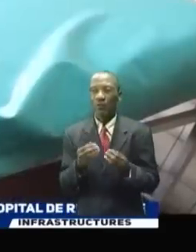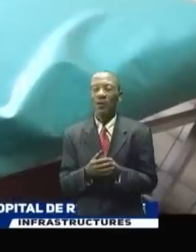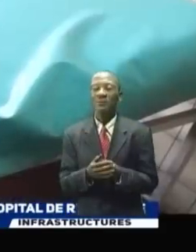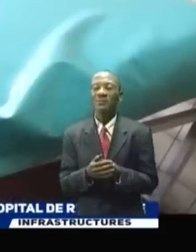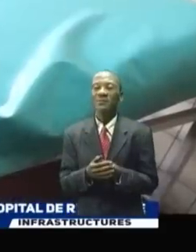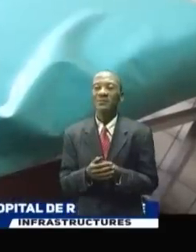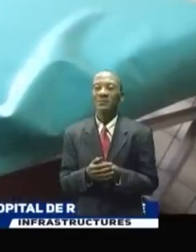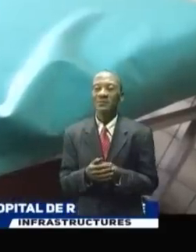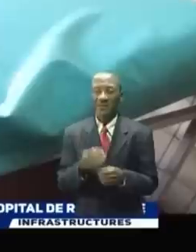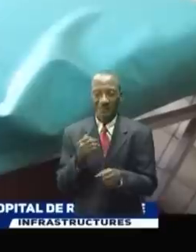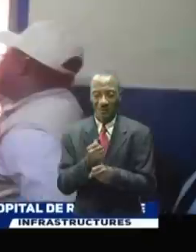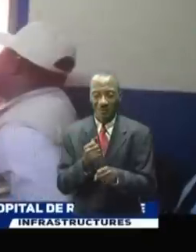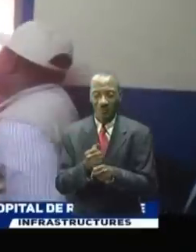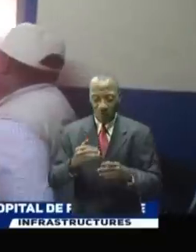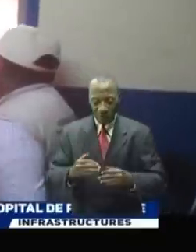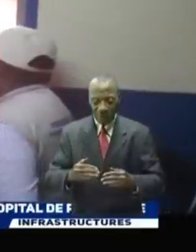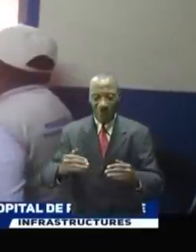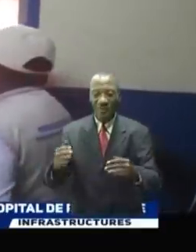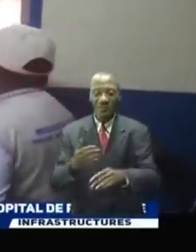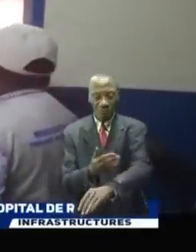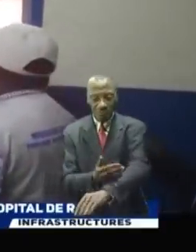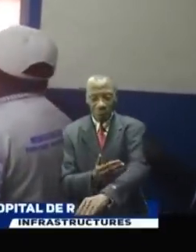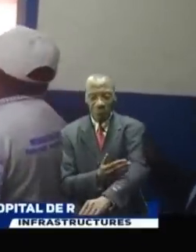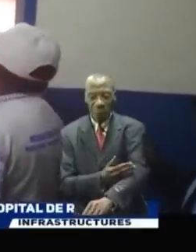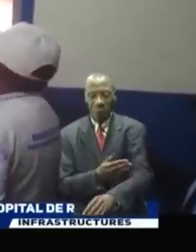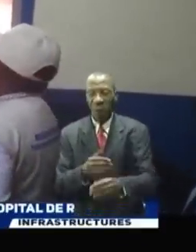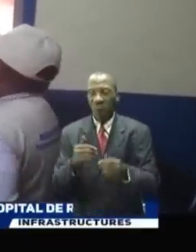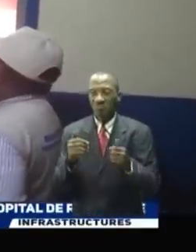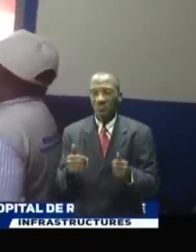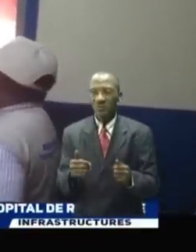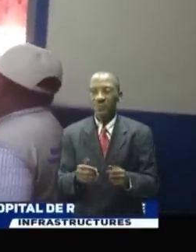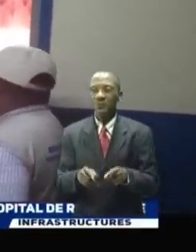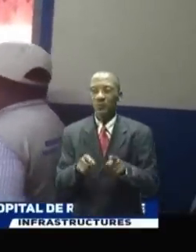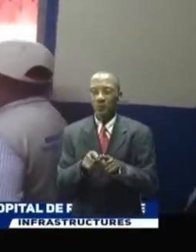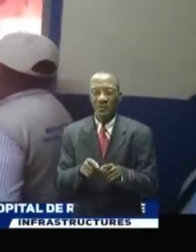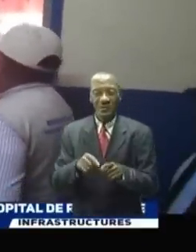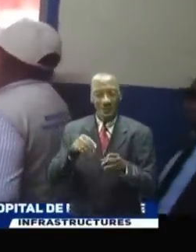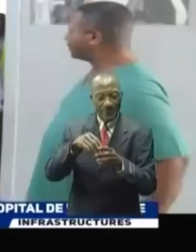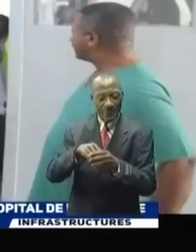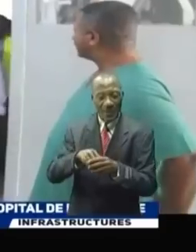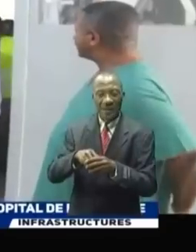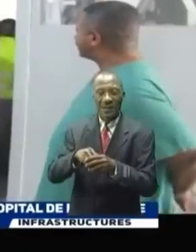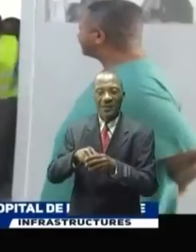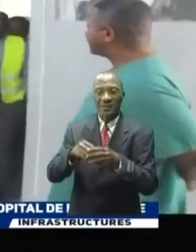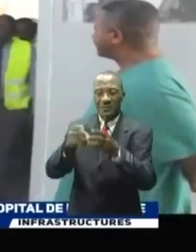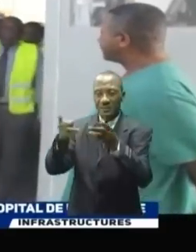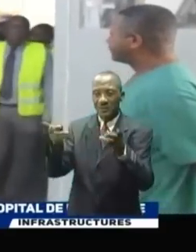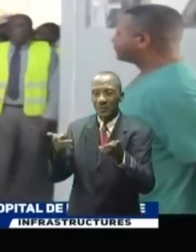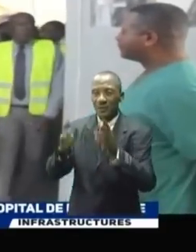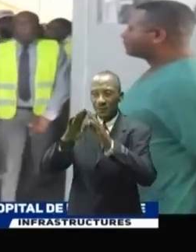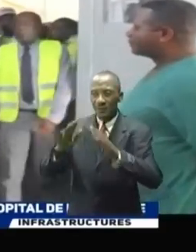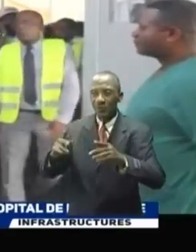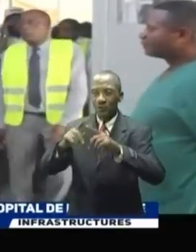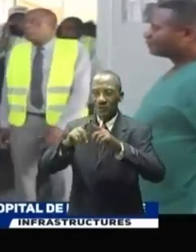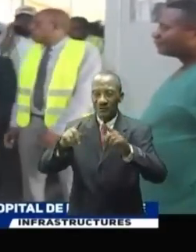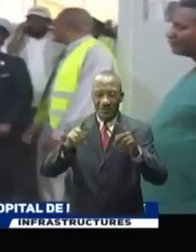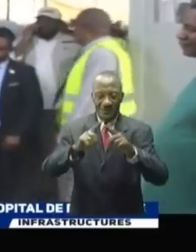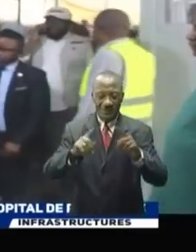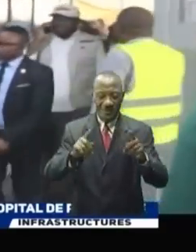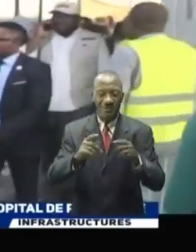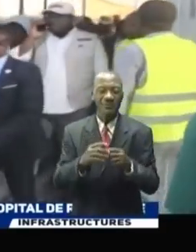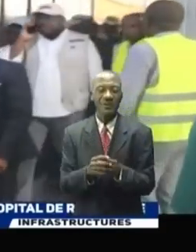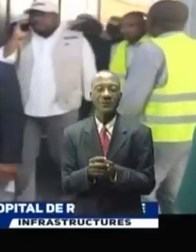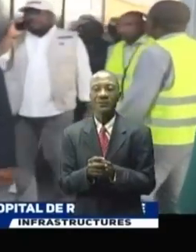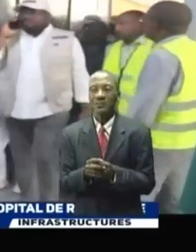en charge sans obstacle. Précision de médecin directeur, le docteur Bivengi Nzambi Jean-Paul. Cet